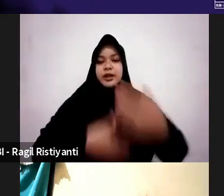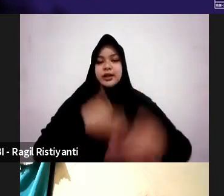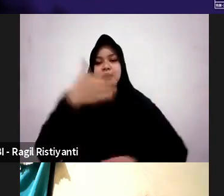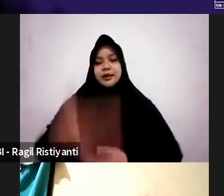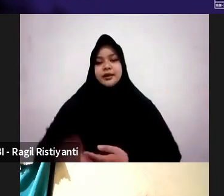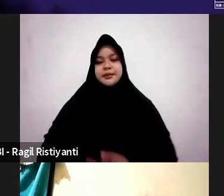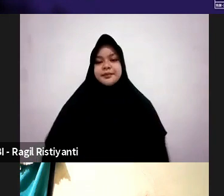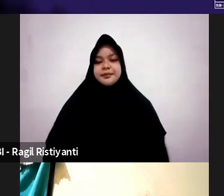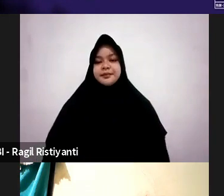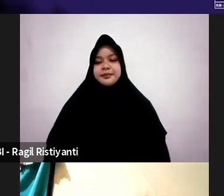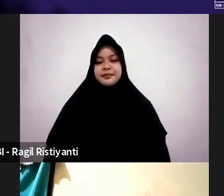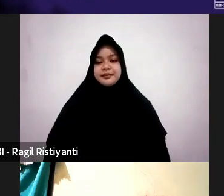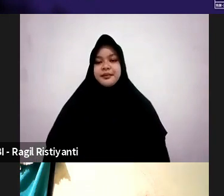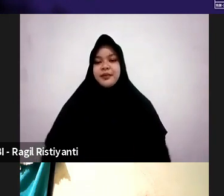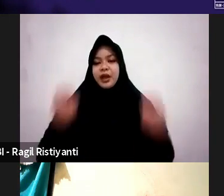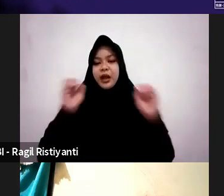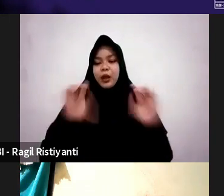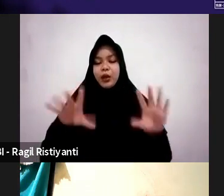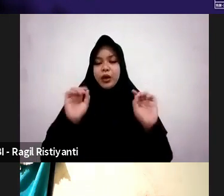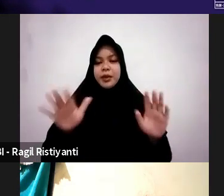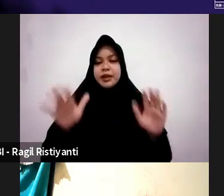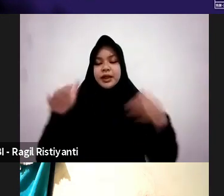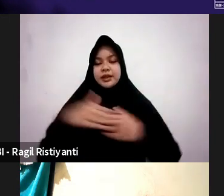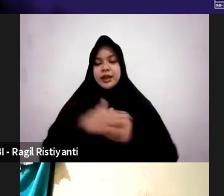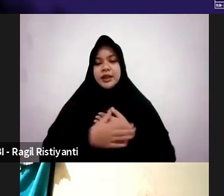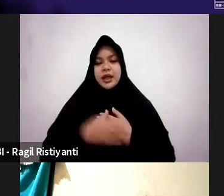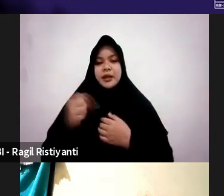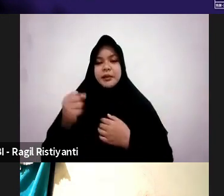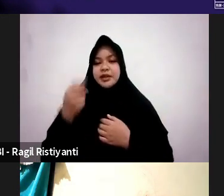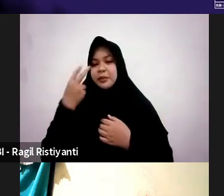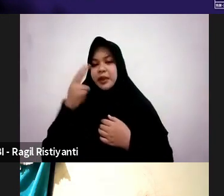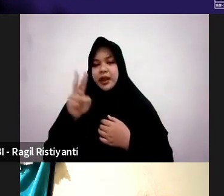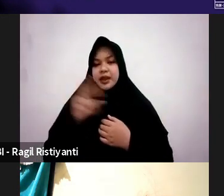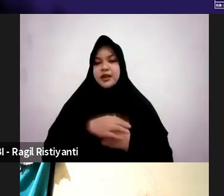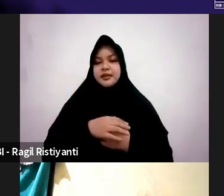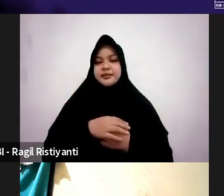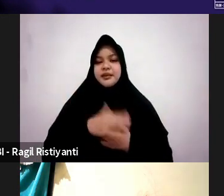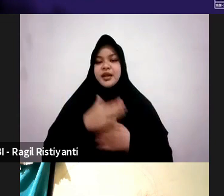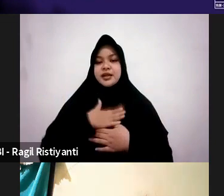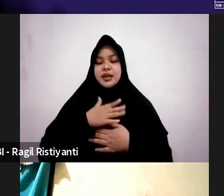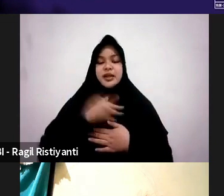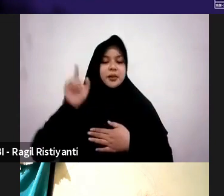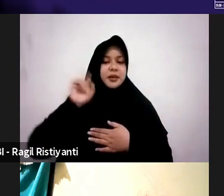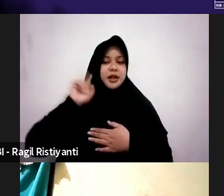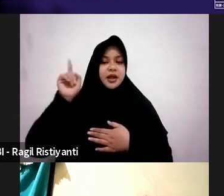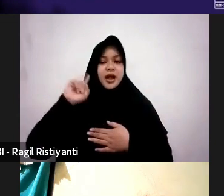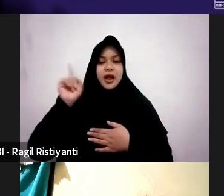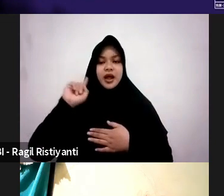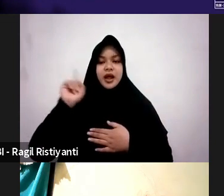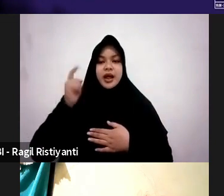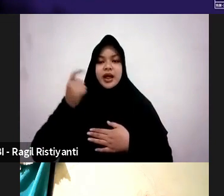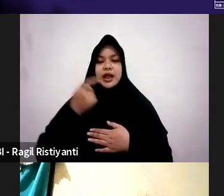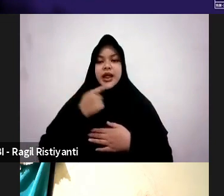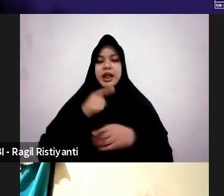luar biasa hanya sayang Hai tidak bisa melihat saya hanya mendengar tetapi